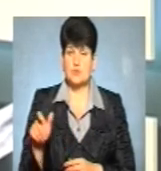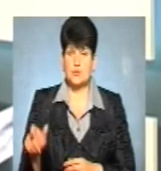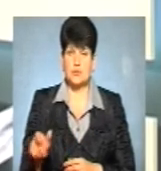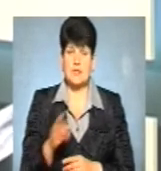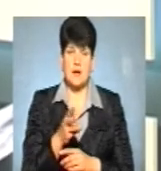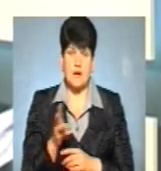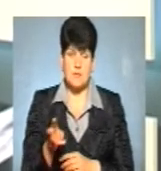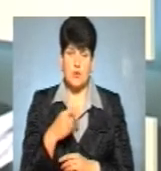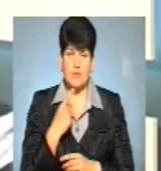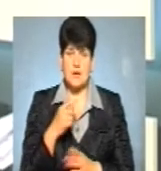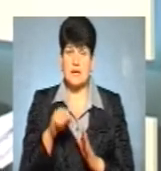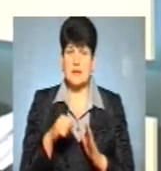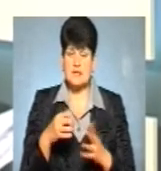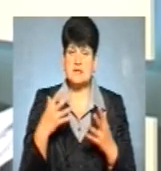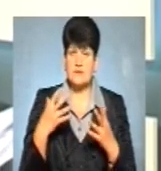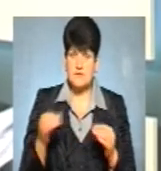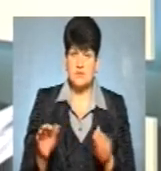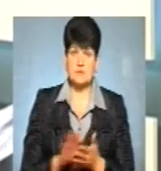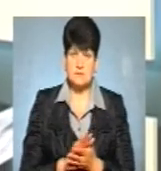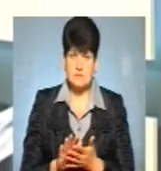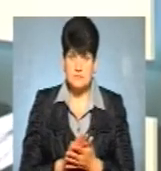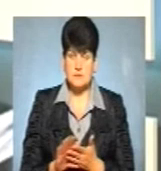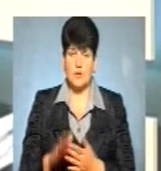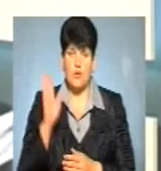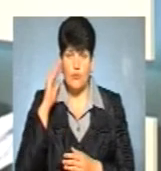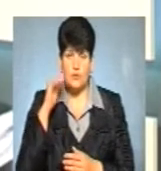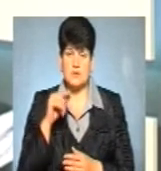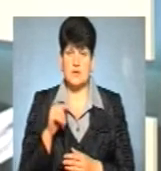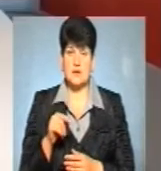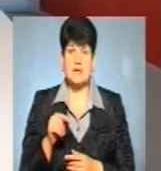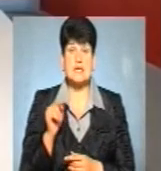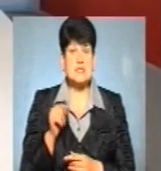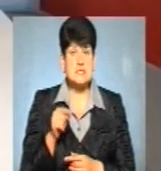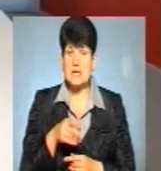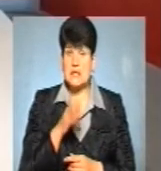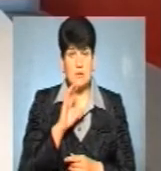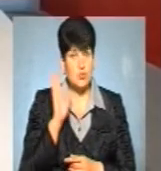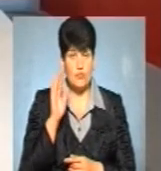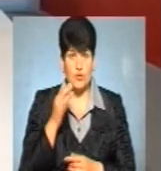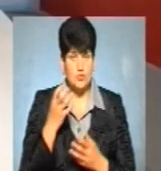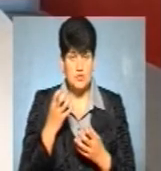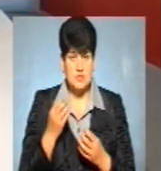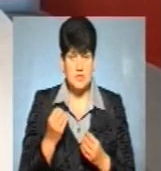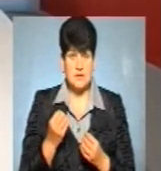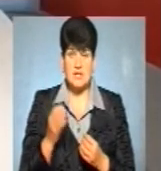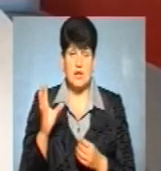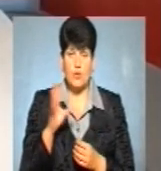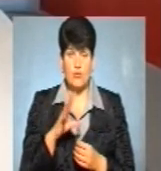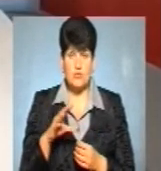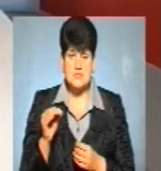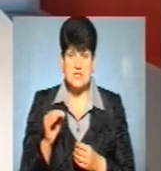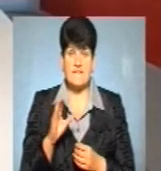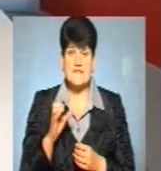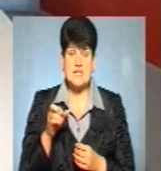камеру кажуть, що керниці вже дезінфіковані, вода з них відкачена. Все ж деякі з них не п'ють воду з криниць, тому що не в усіх криницях, у